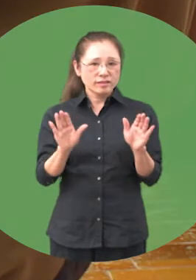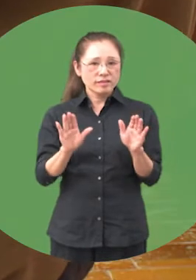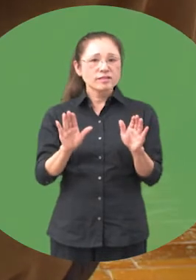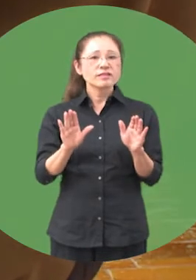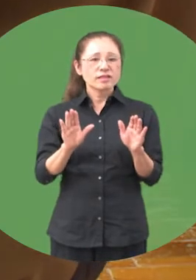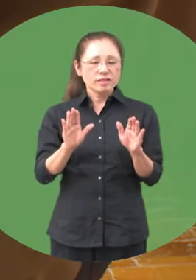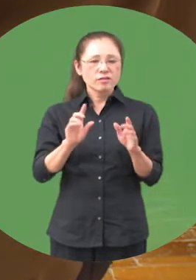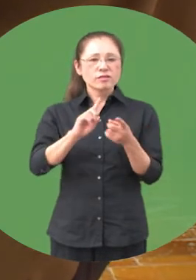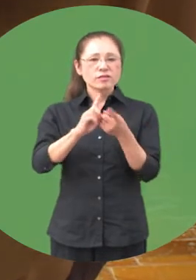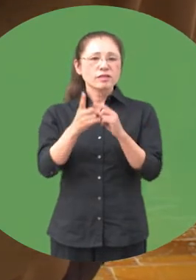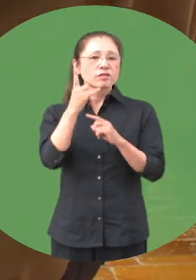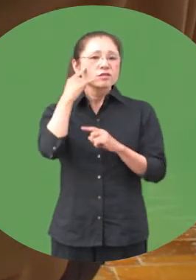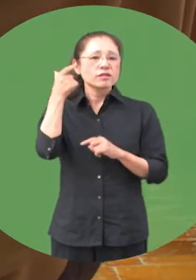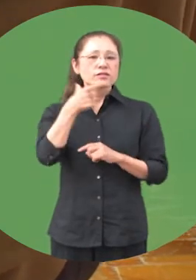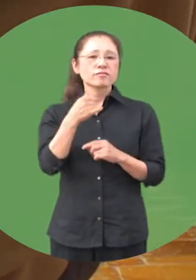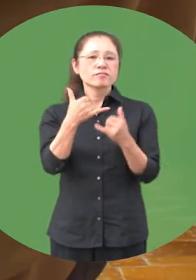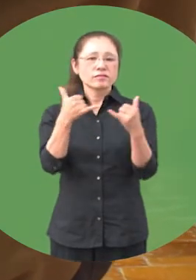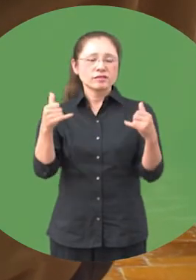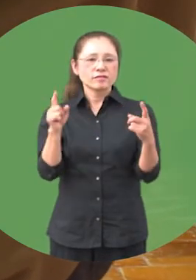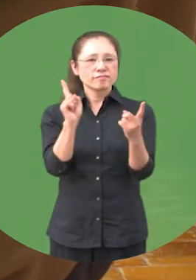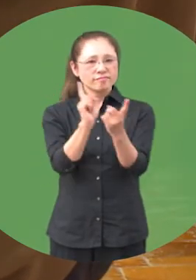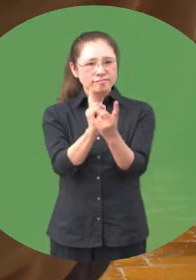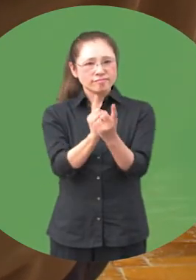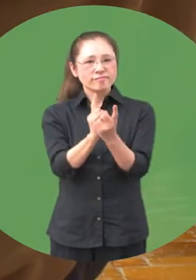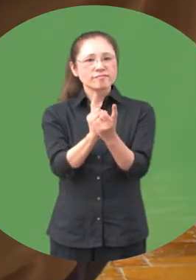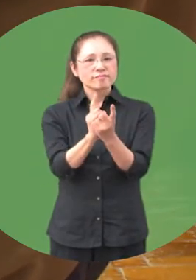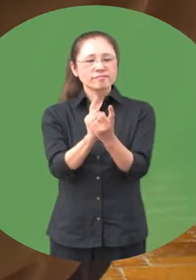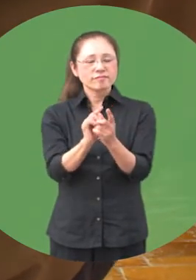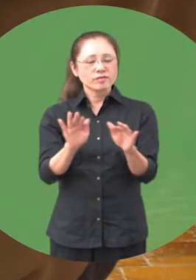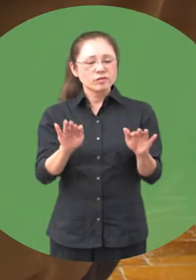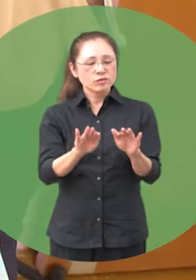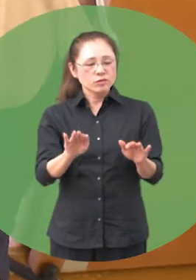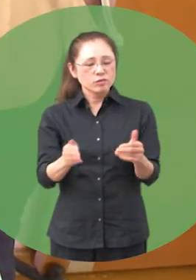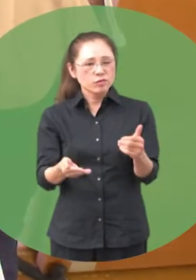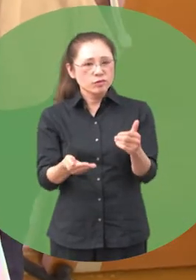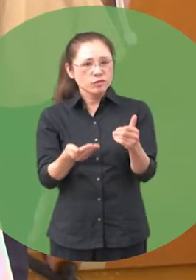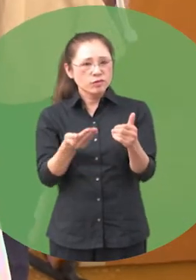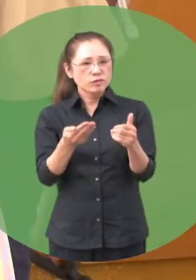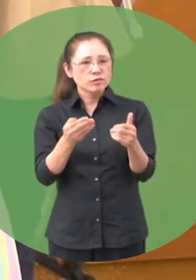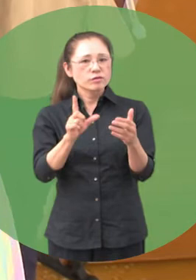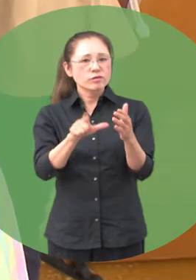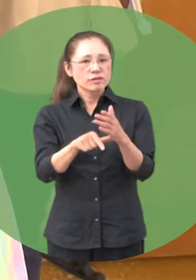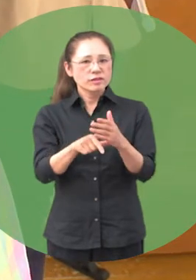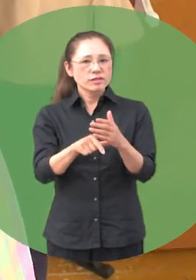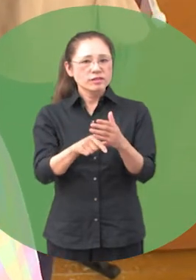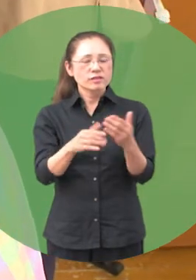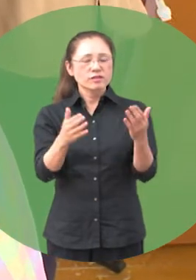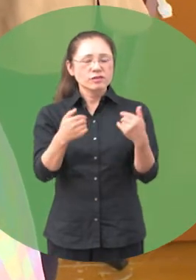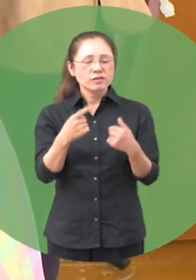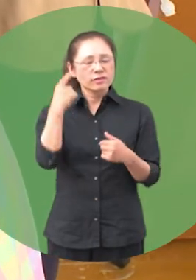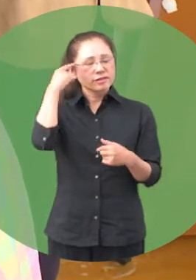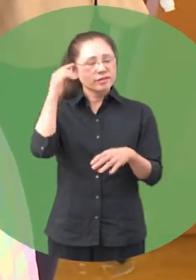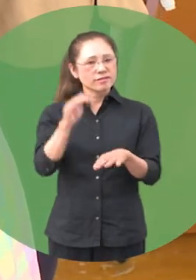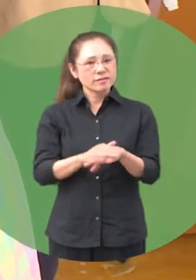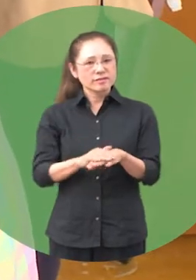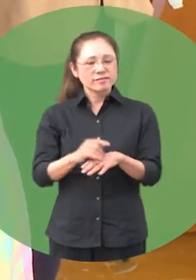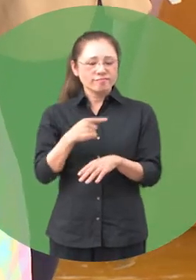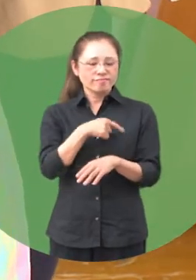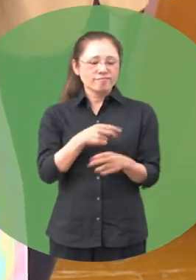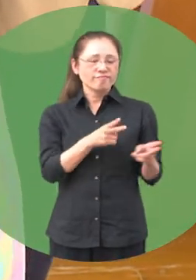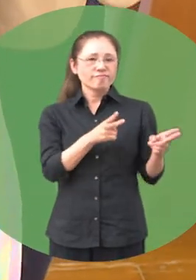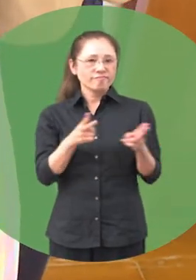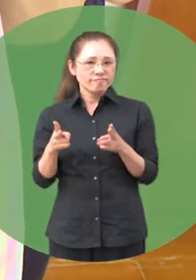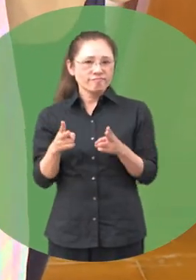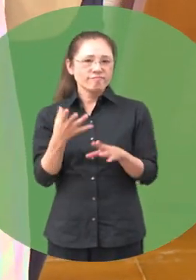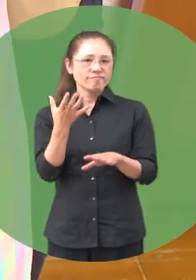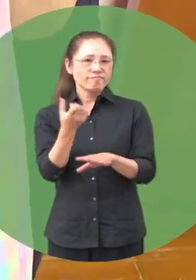を担う里親希望者を対象に、子どもを養育する上で必要な資質や心構えなどを身につけ